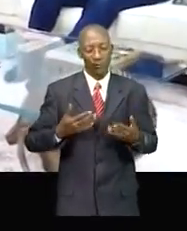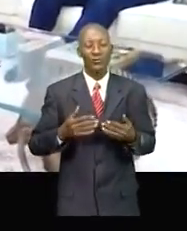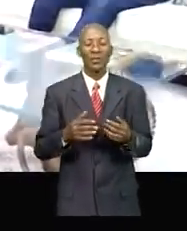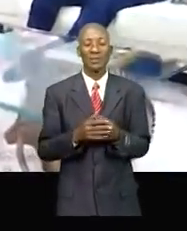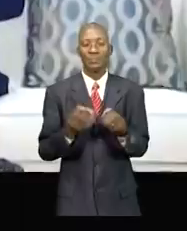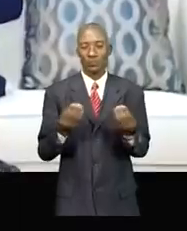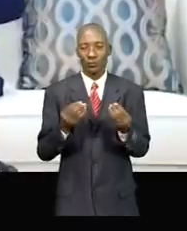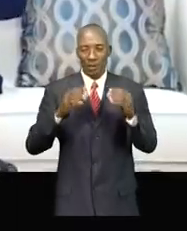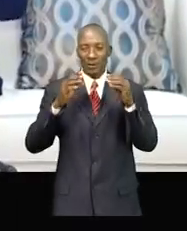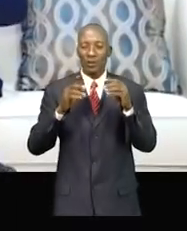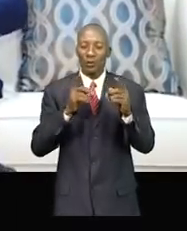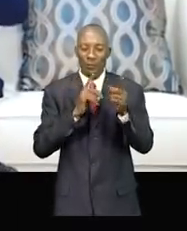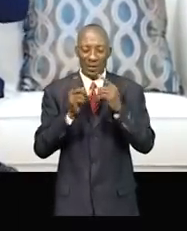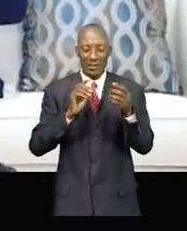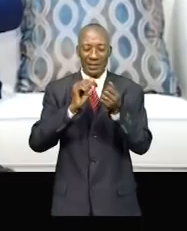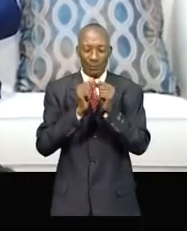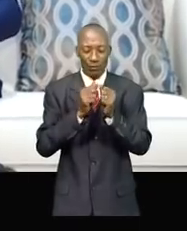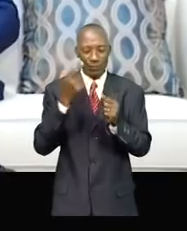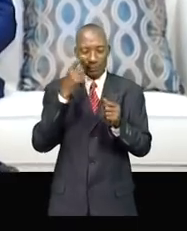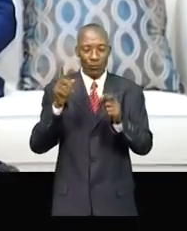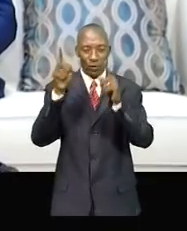mais c'est une question de rivière